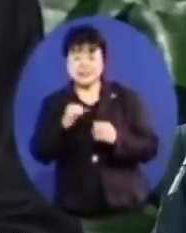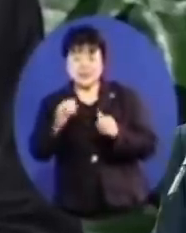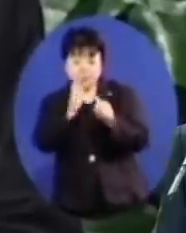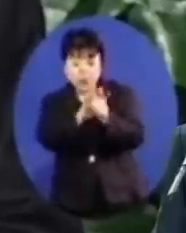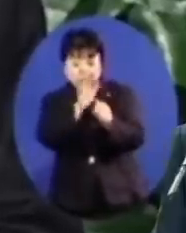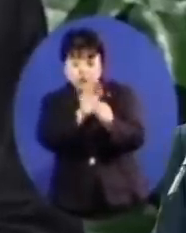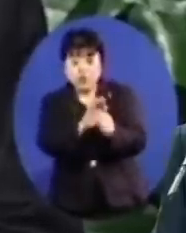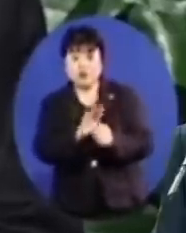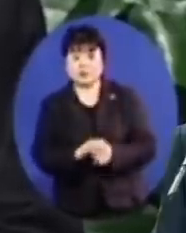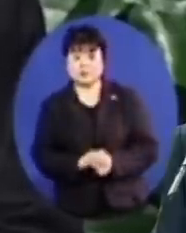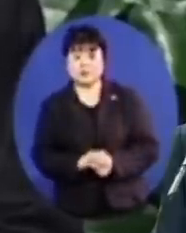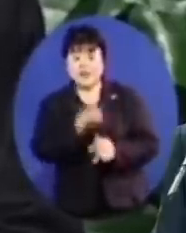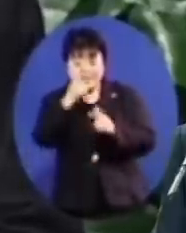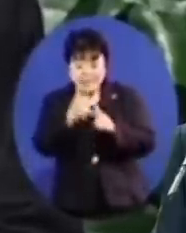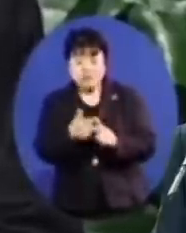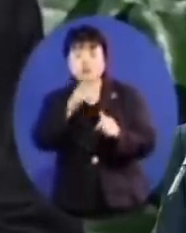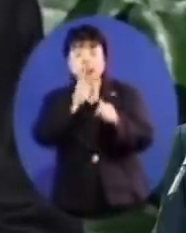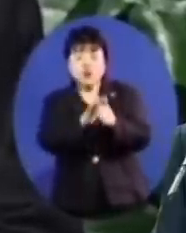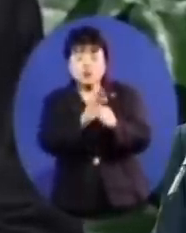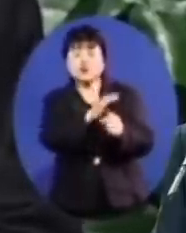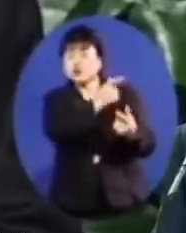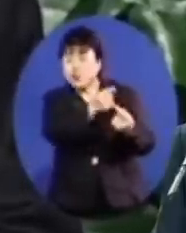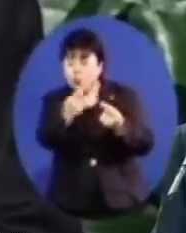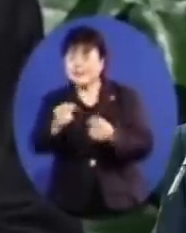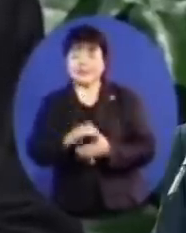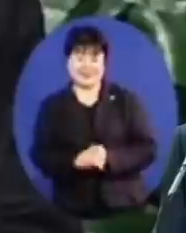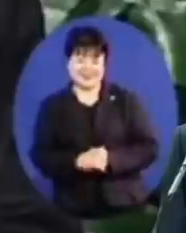것은 바로 예수님을 도와주는 것입니다.